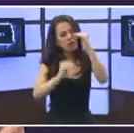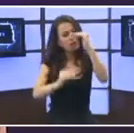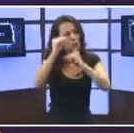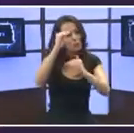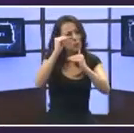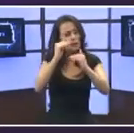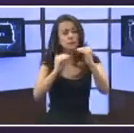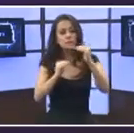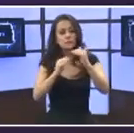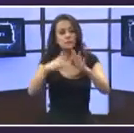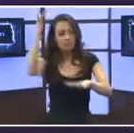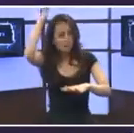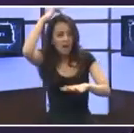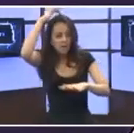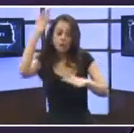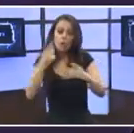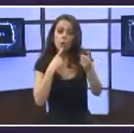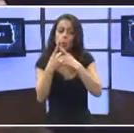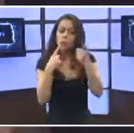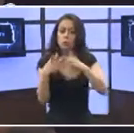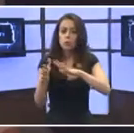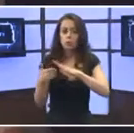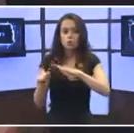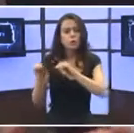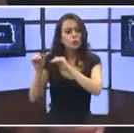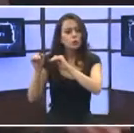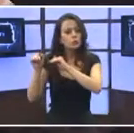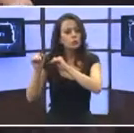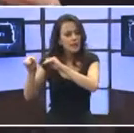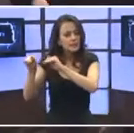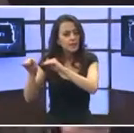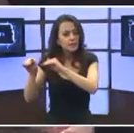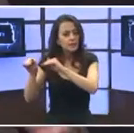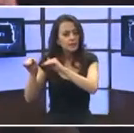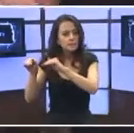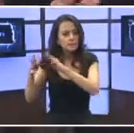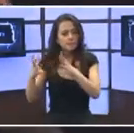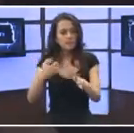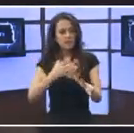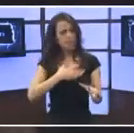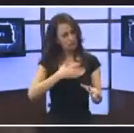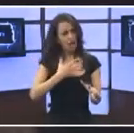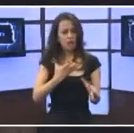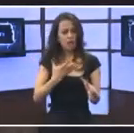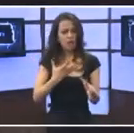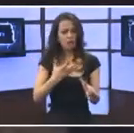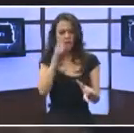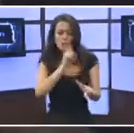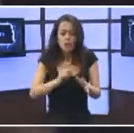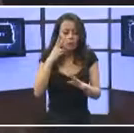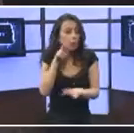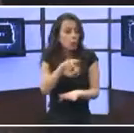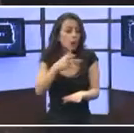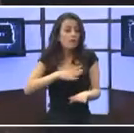Bağcılar, Bağcılar'dan bahsediyorum. Destek duyan engelli. Tabii kendi ihtiyaçlarını görenler vesaireler var zaten. Evet, Bağcılar